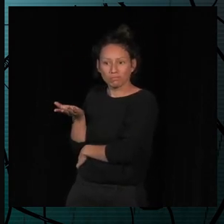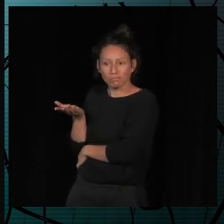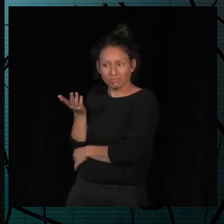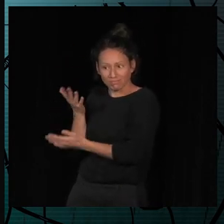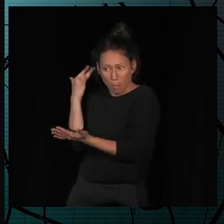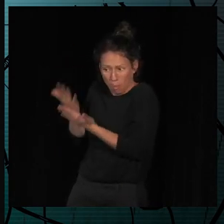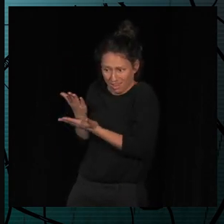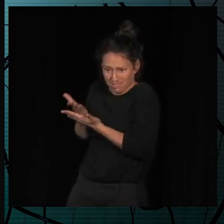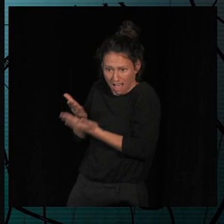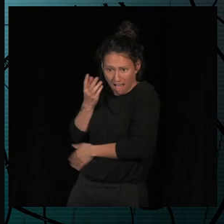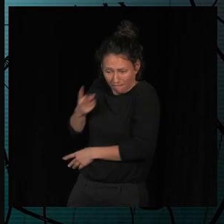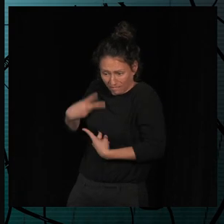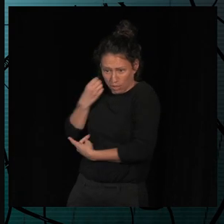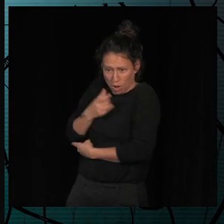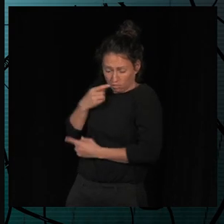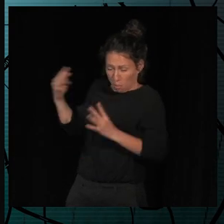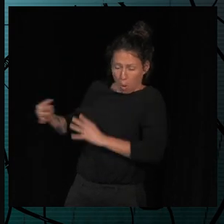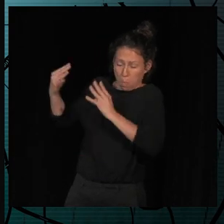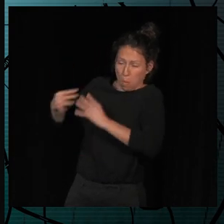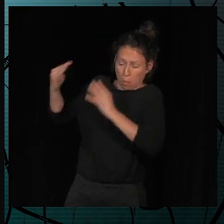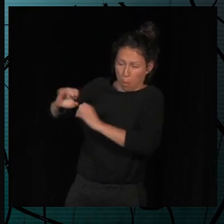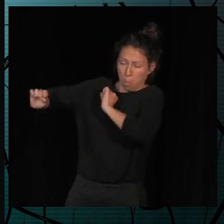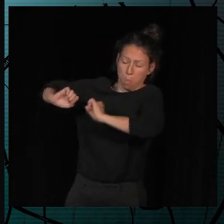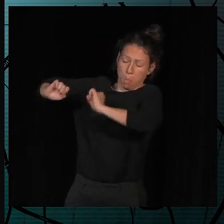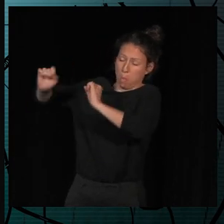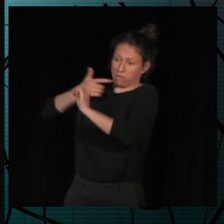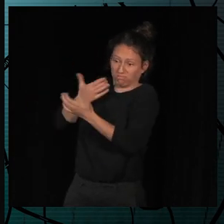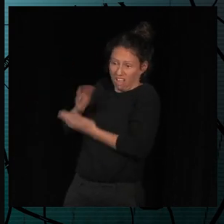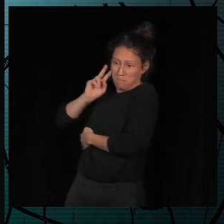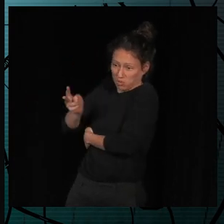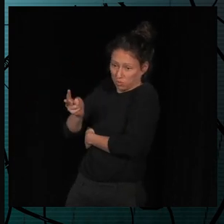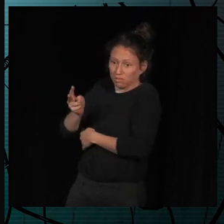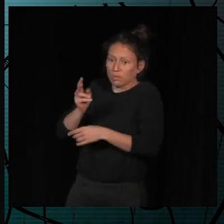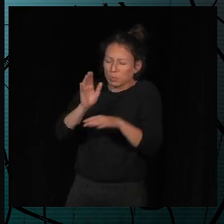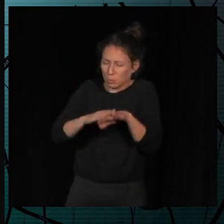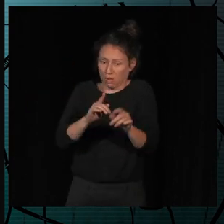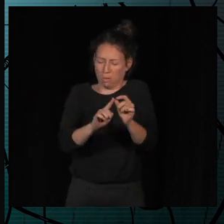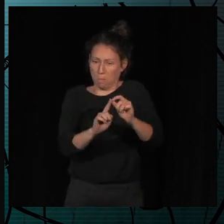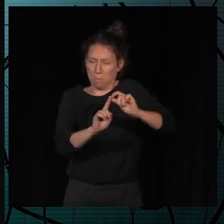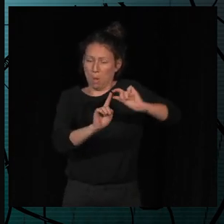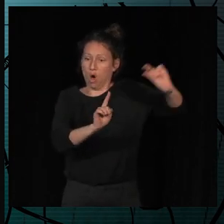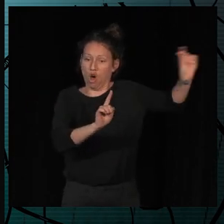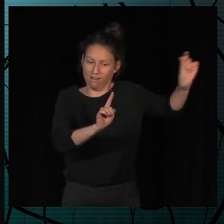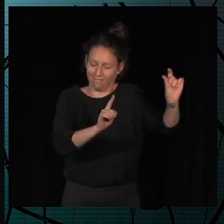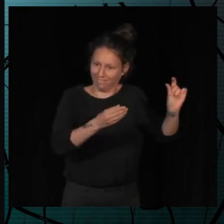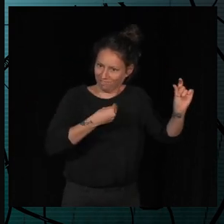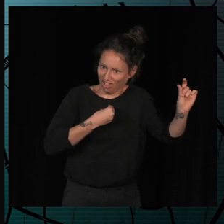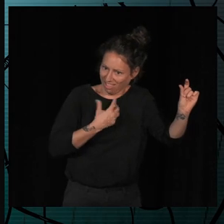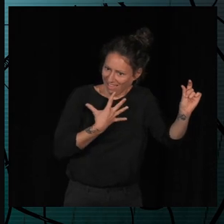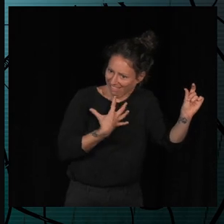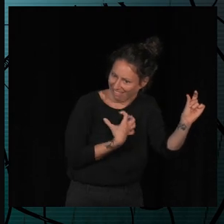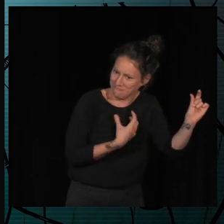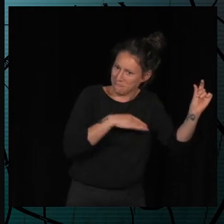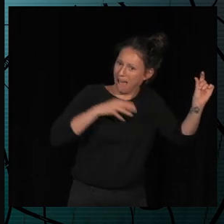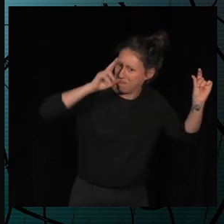un paysage de printemps et ça c'est exactement la problématique des jeux vidéos c'est dire il peut y avoir une désensibilisation mais